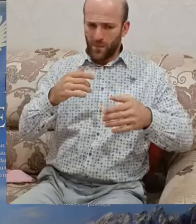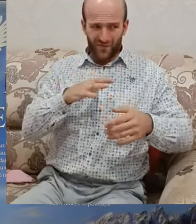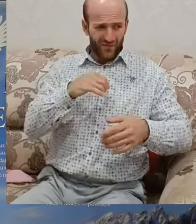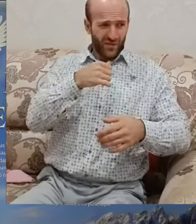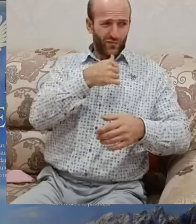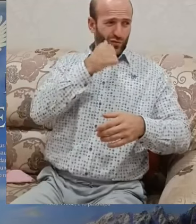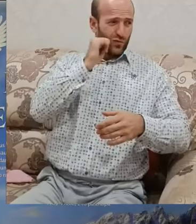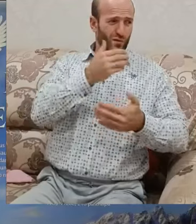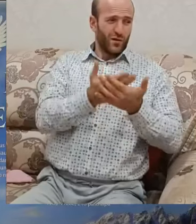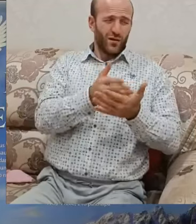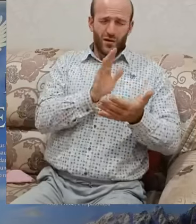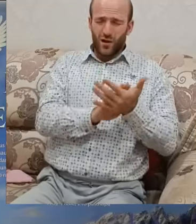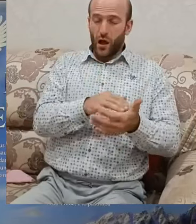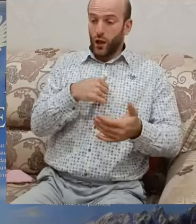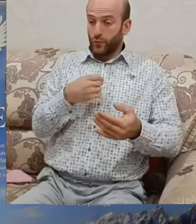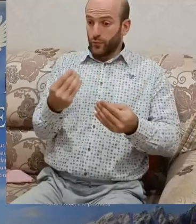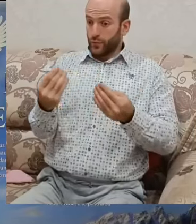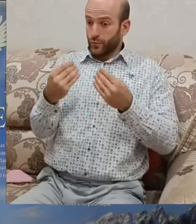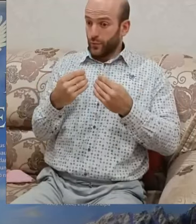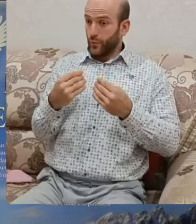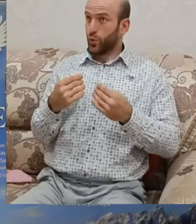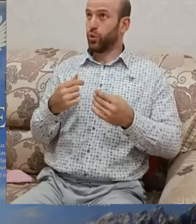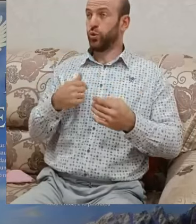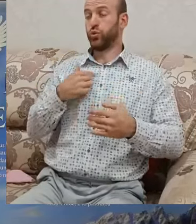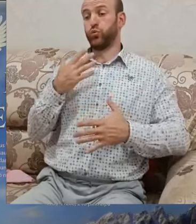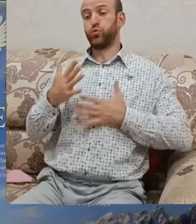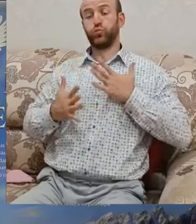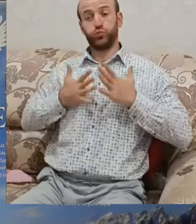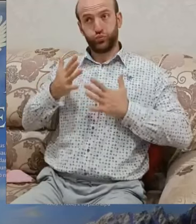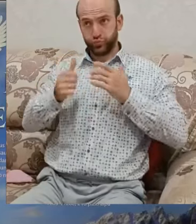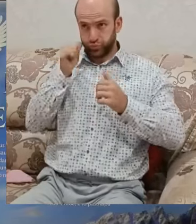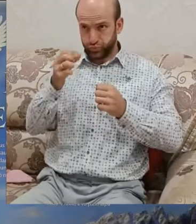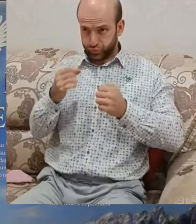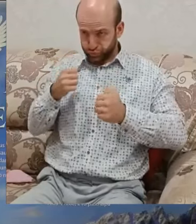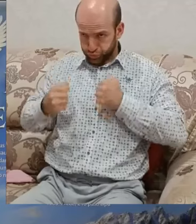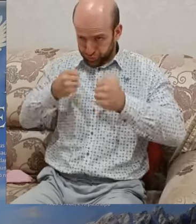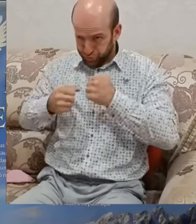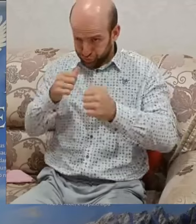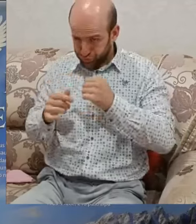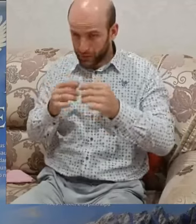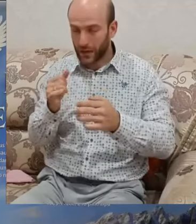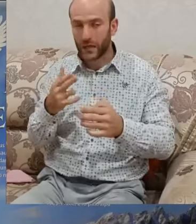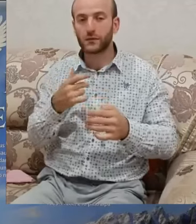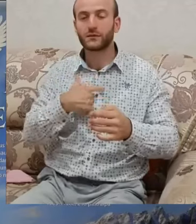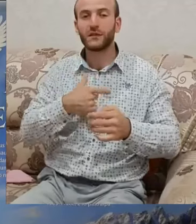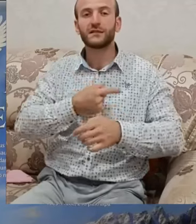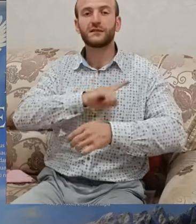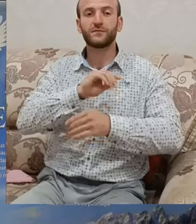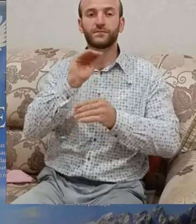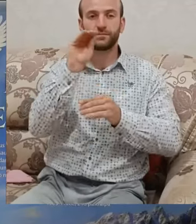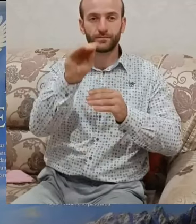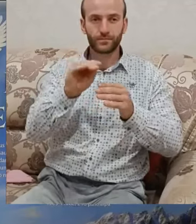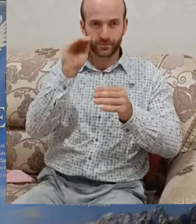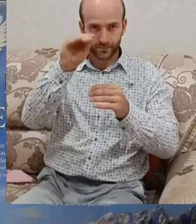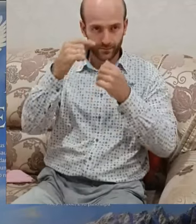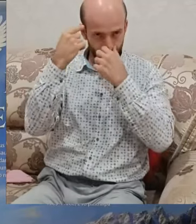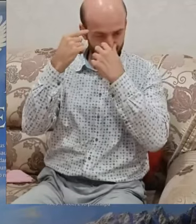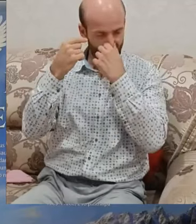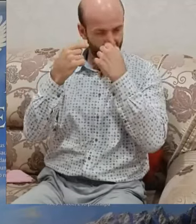atkrivenė, ložnė atkrivenė. Duoda įsivaizdavimą. Dėjot vabraženį. O tai du skirtingi dalykai. A eto dvė raznai